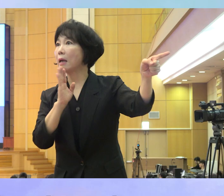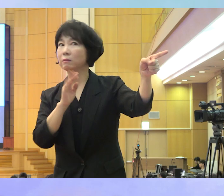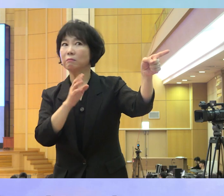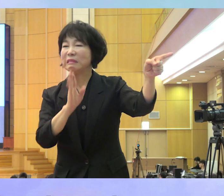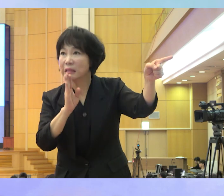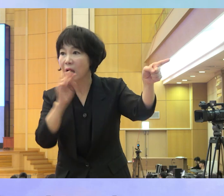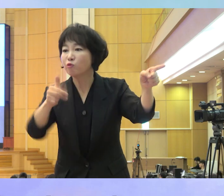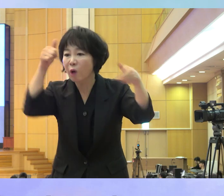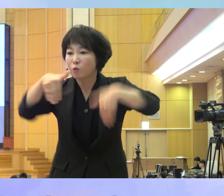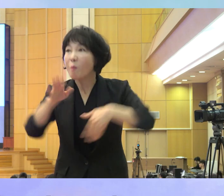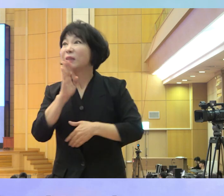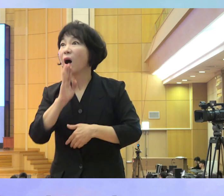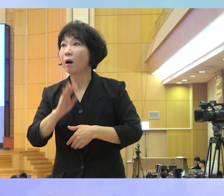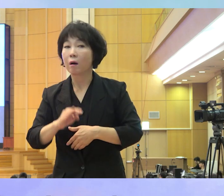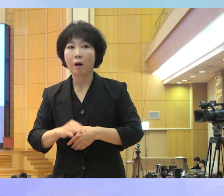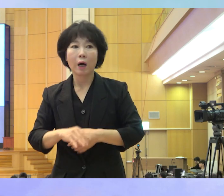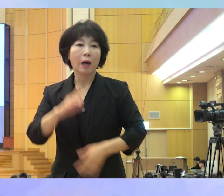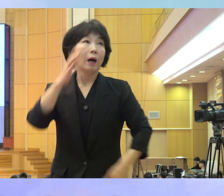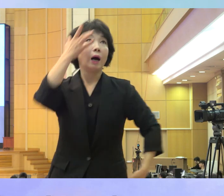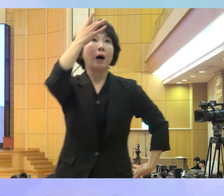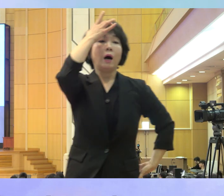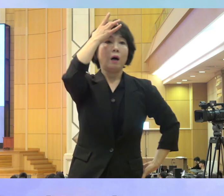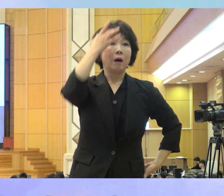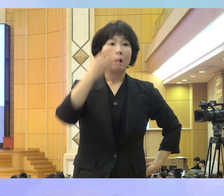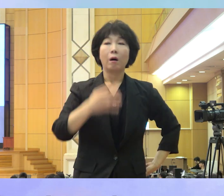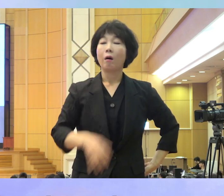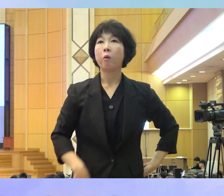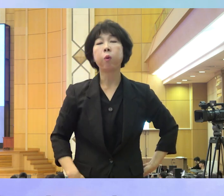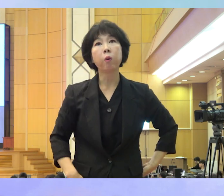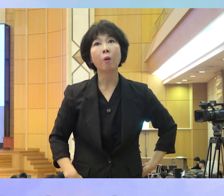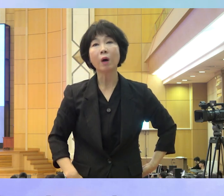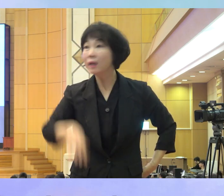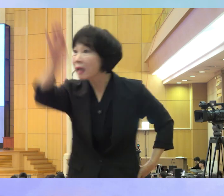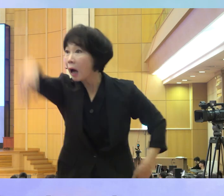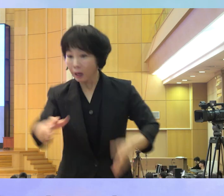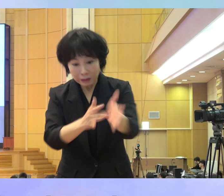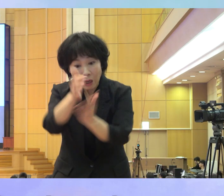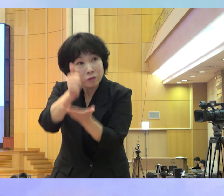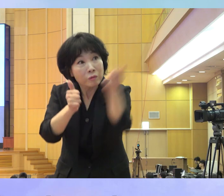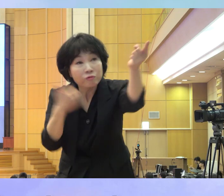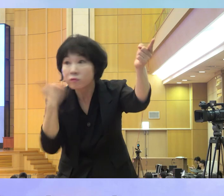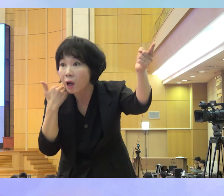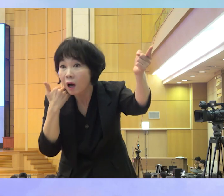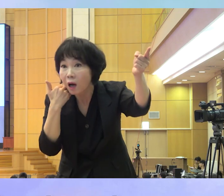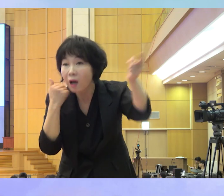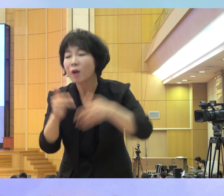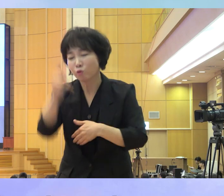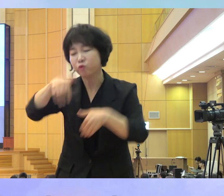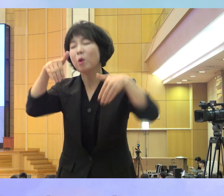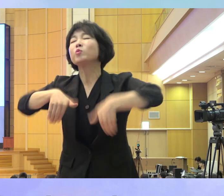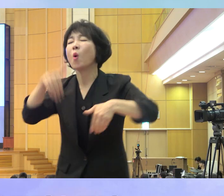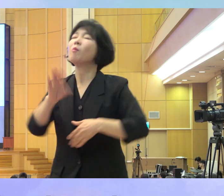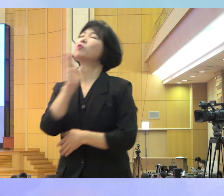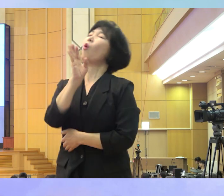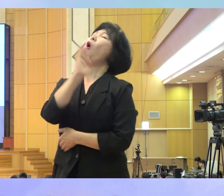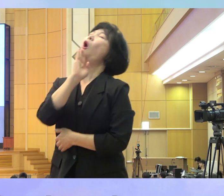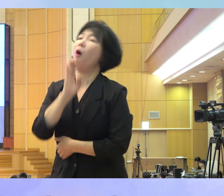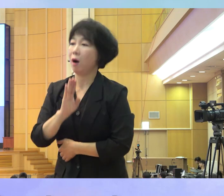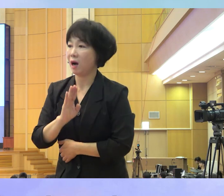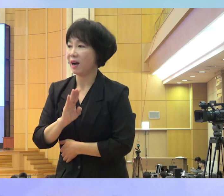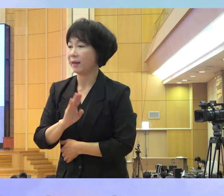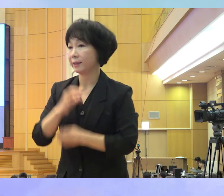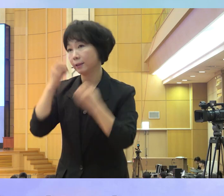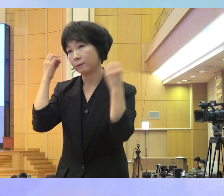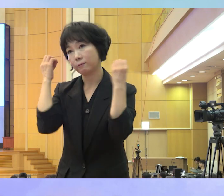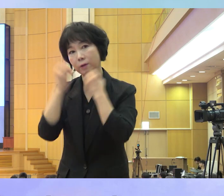아니 말씀을 어떻게 들었길래 누가복음 24장 27절 47절